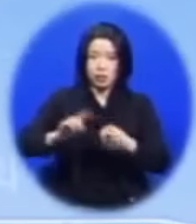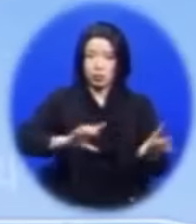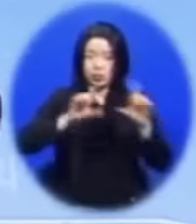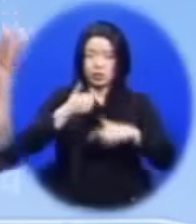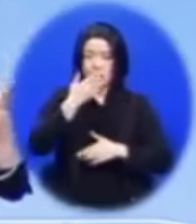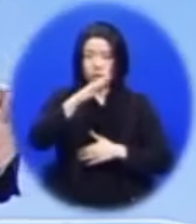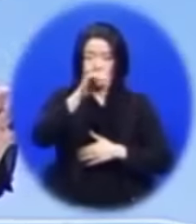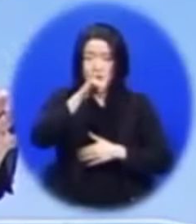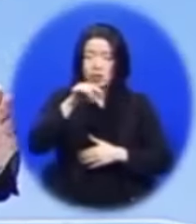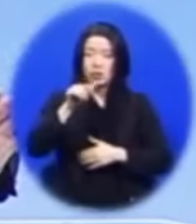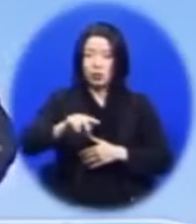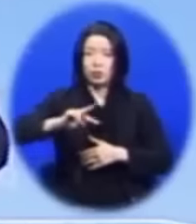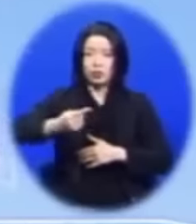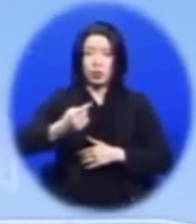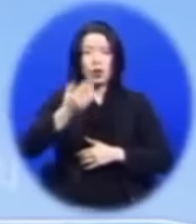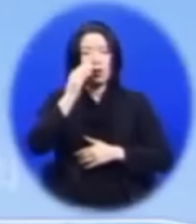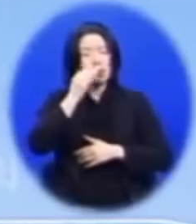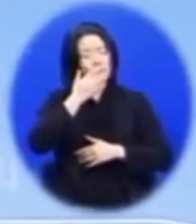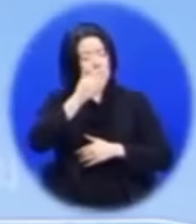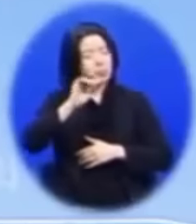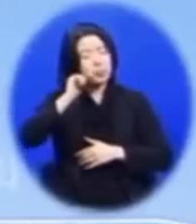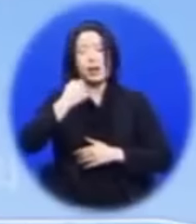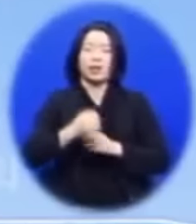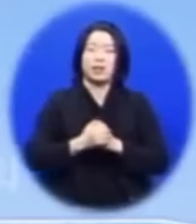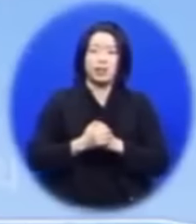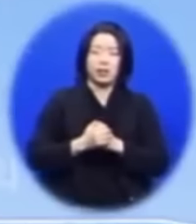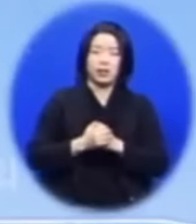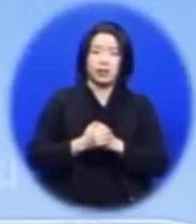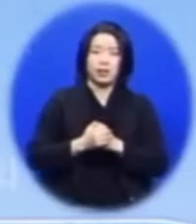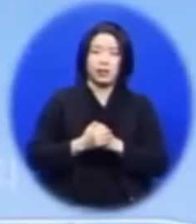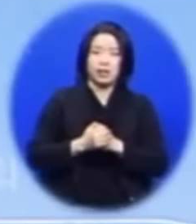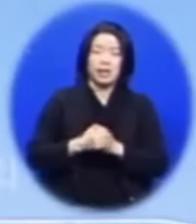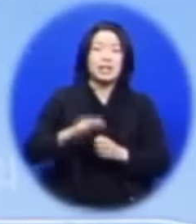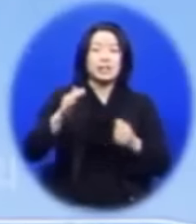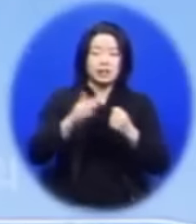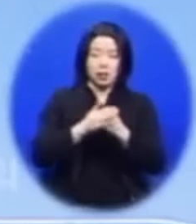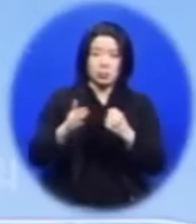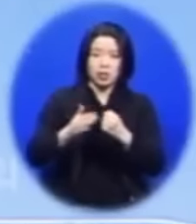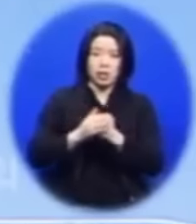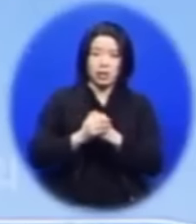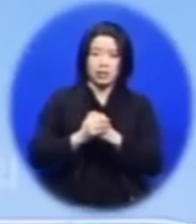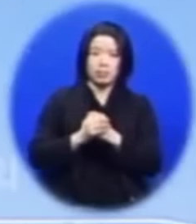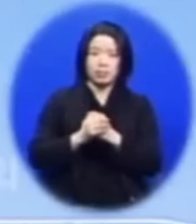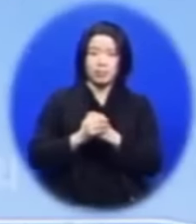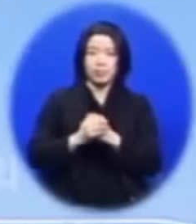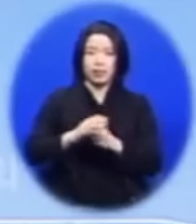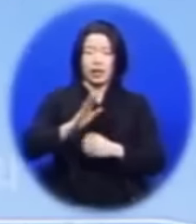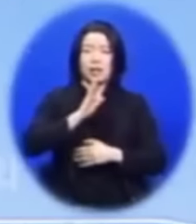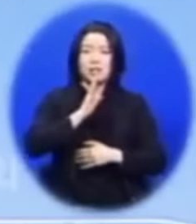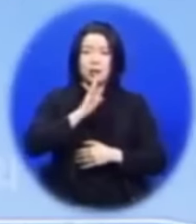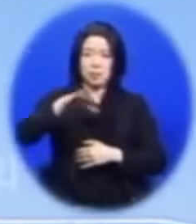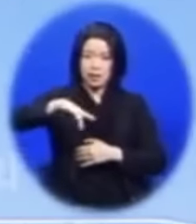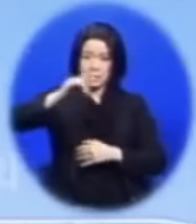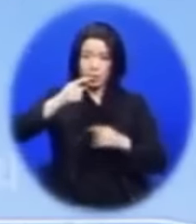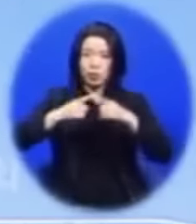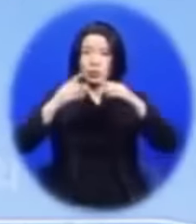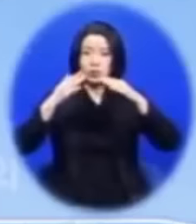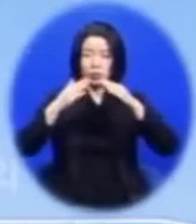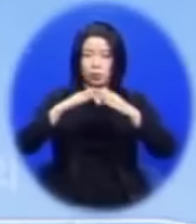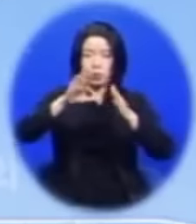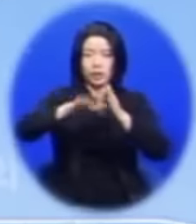있는 것도 불가능한 거지요 그러니 정말 초대교회대